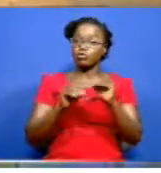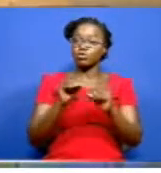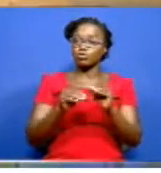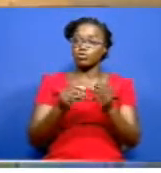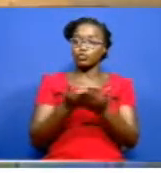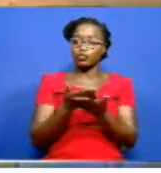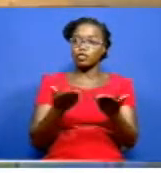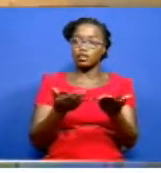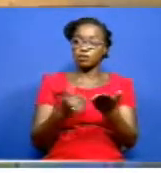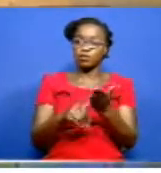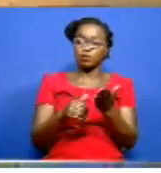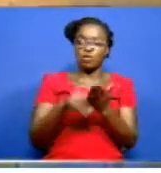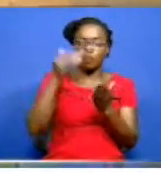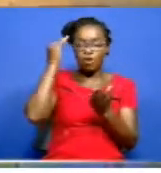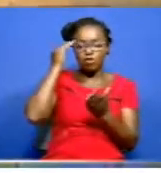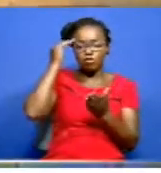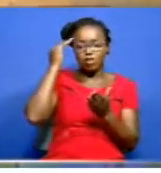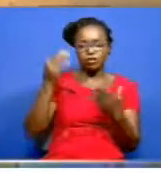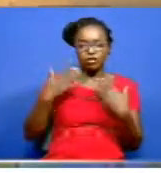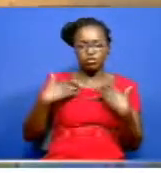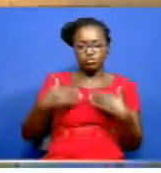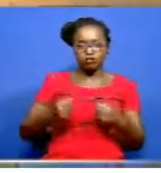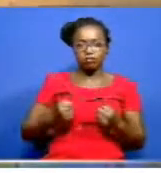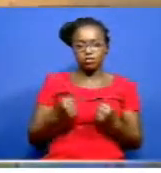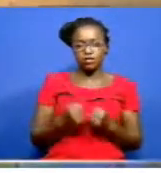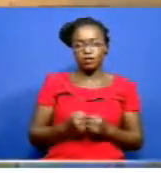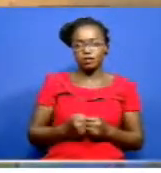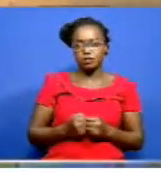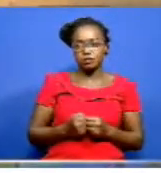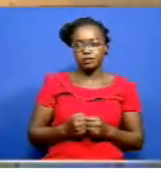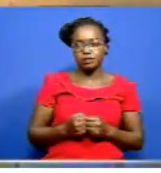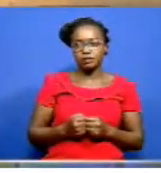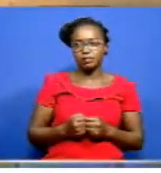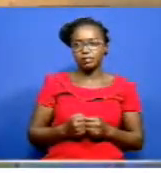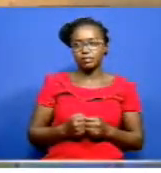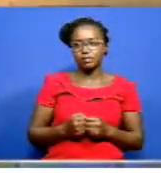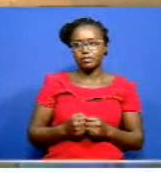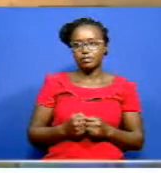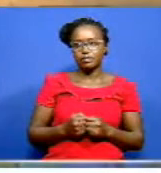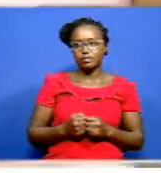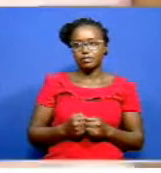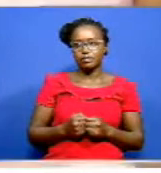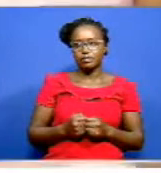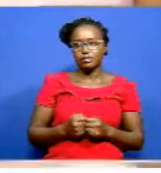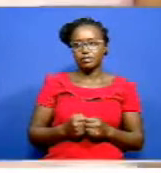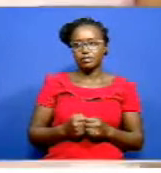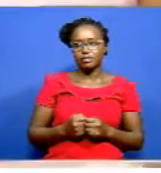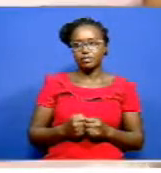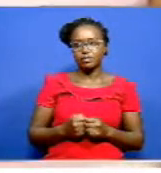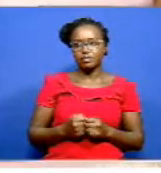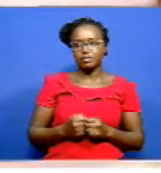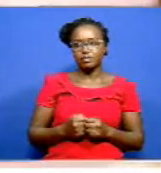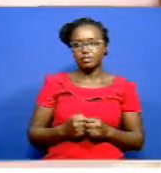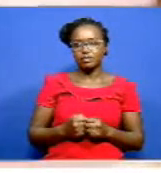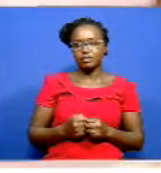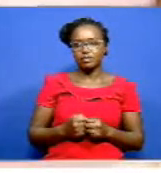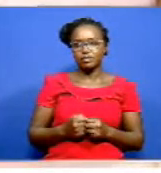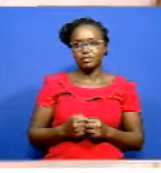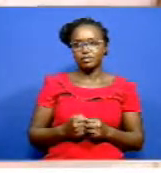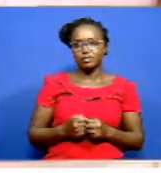maneno ya akili ya mwili, ugonjwa wa akili. Na ugonjwa wa kiakili,